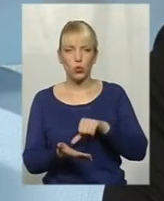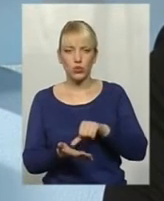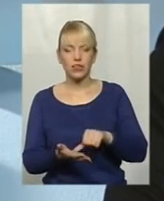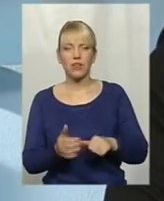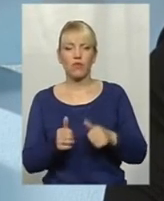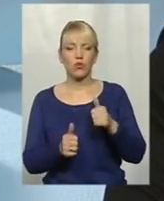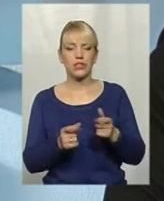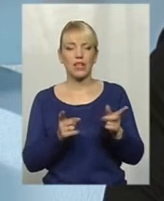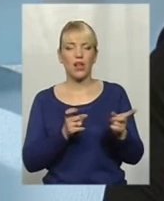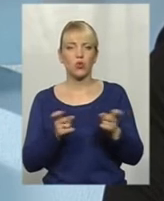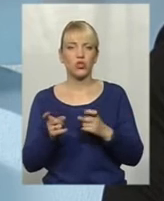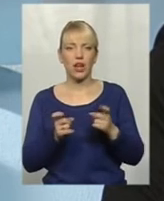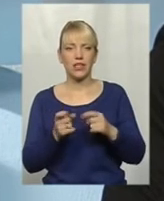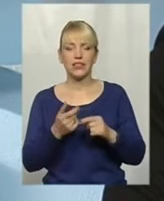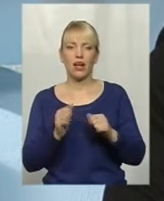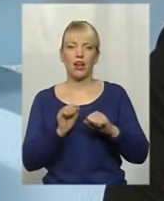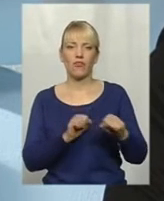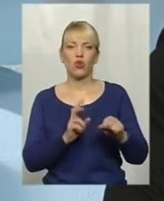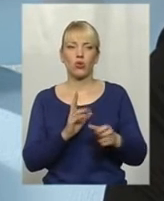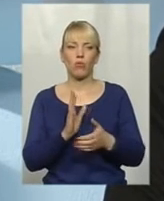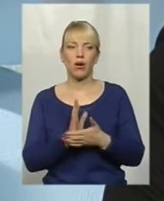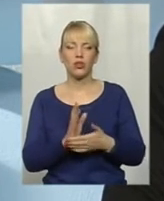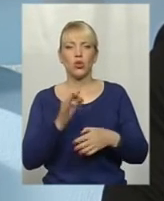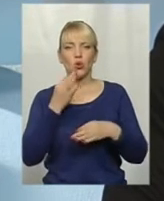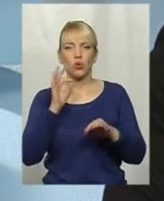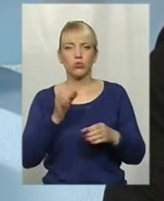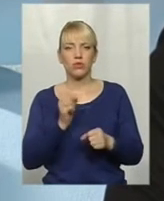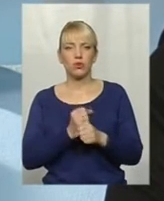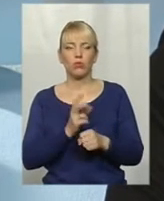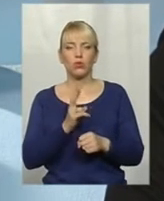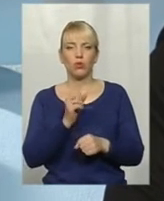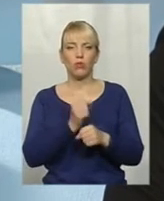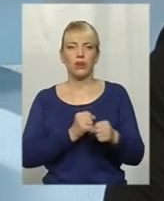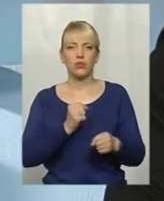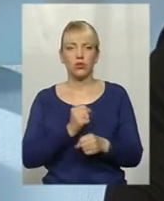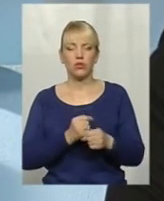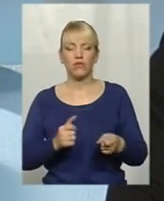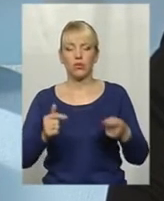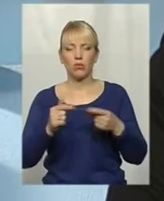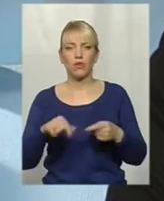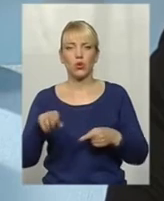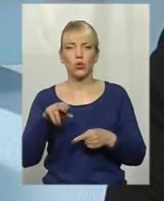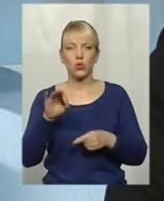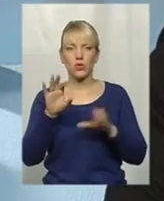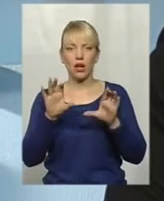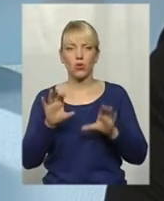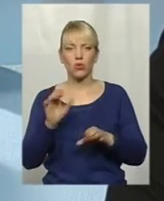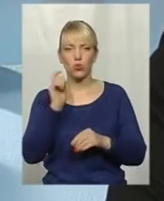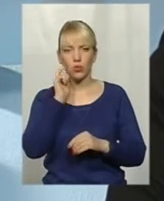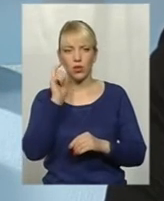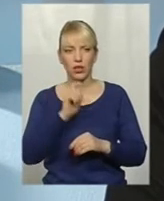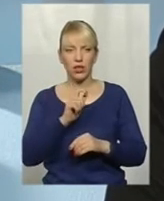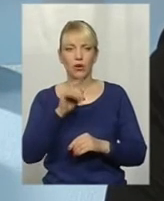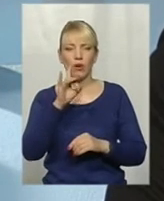адвокати, які мають досвід роботи, які працюють відповідно до закону України про адвокатуру та